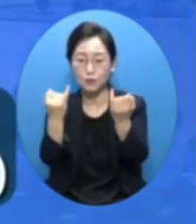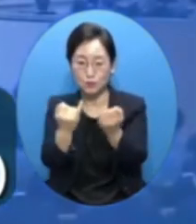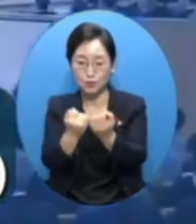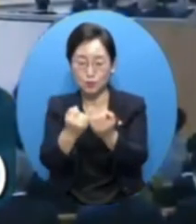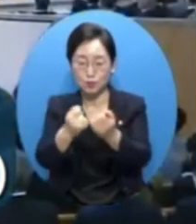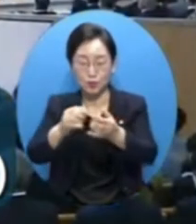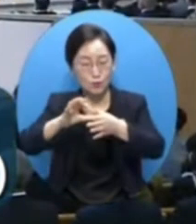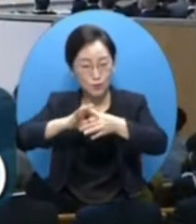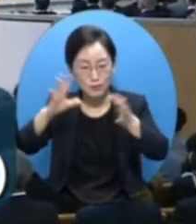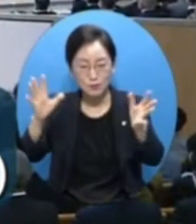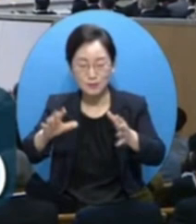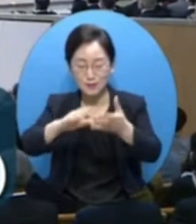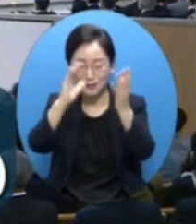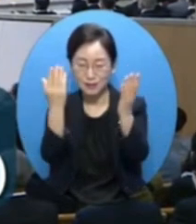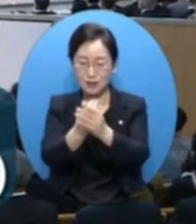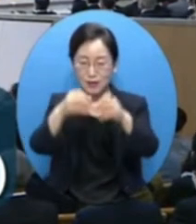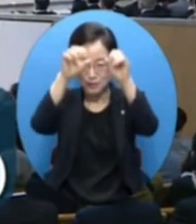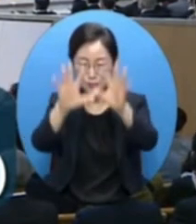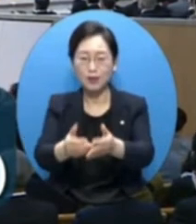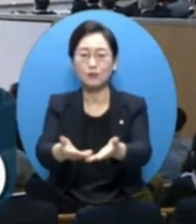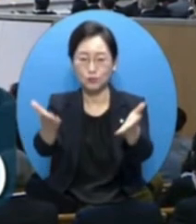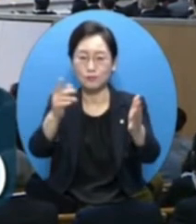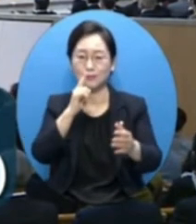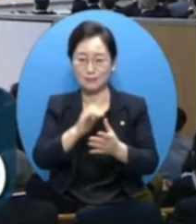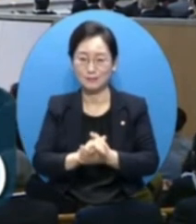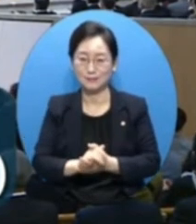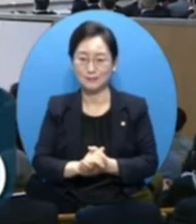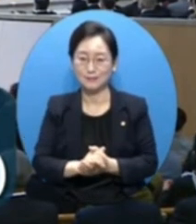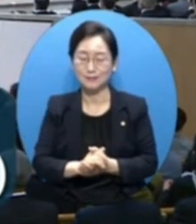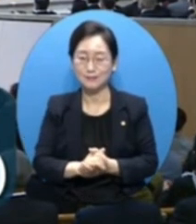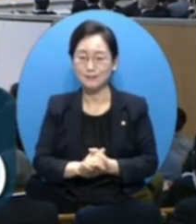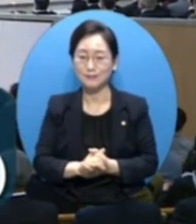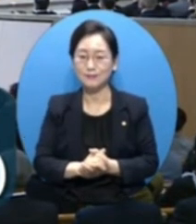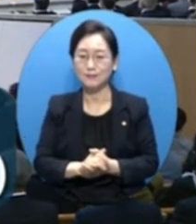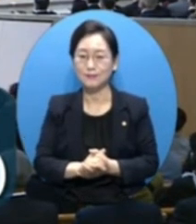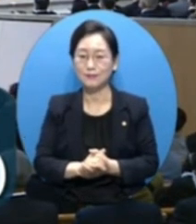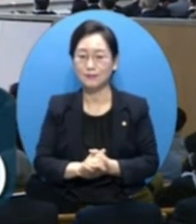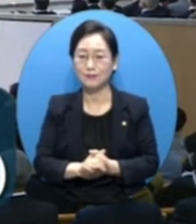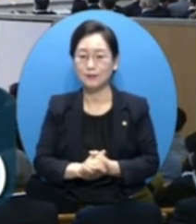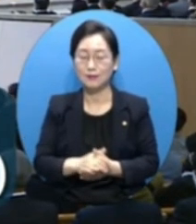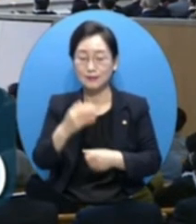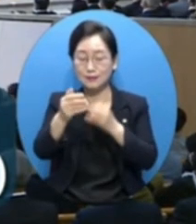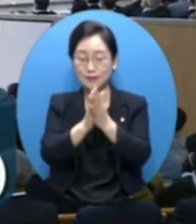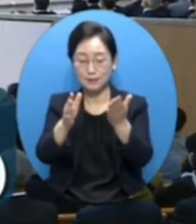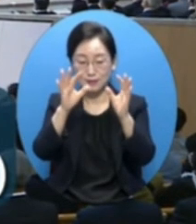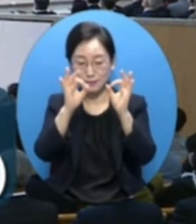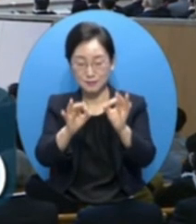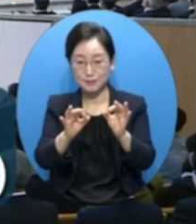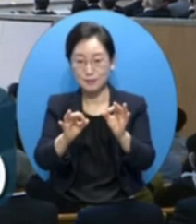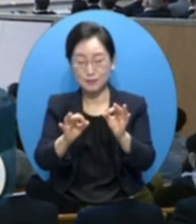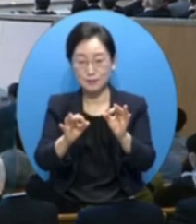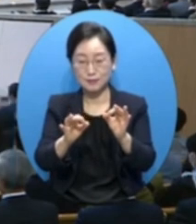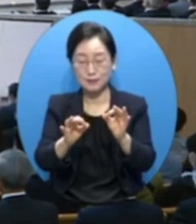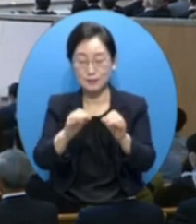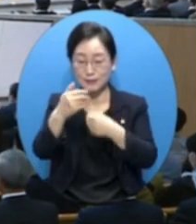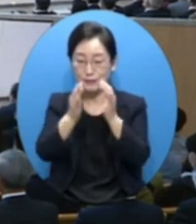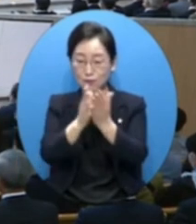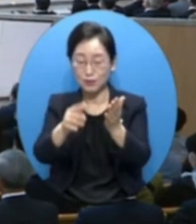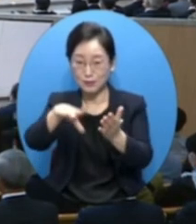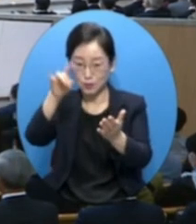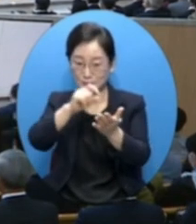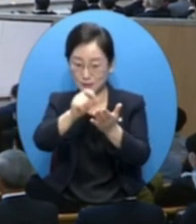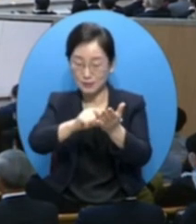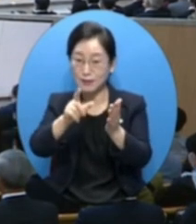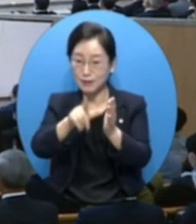없이 다 부어주겠다고 말씀했습니다. 성경이 기록될 때까지만 하더라도